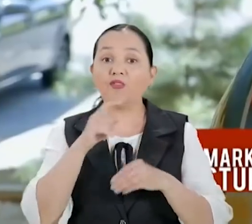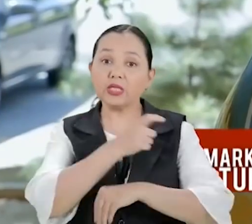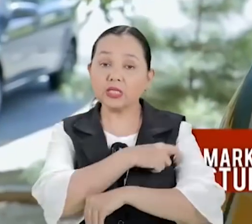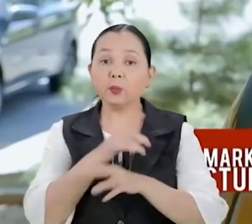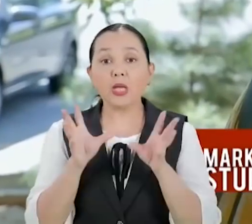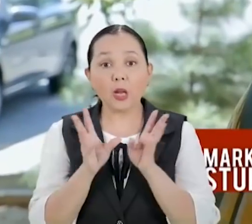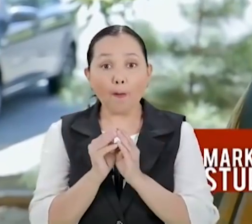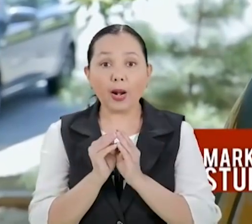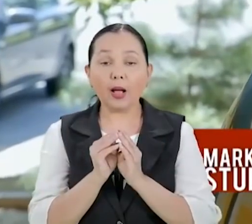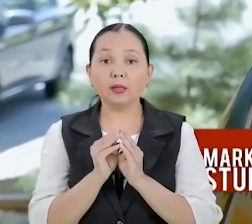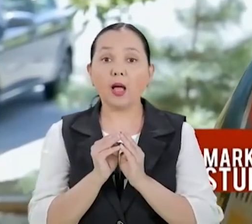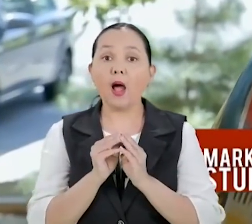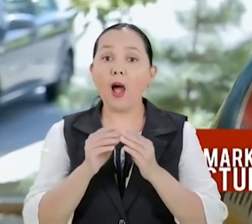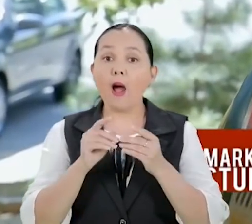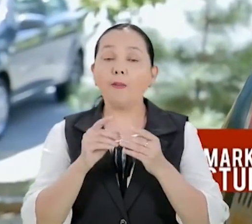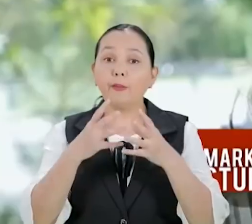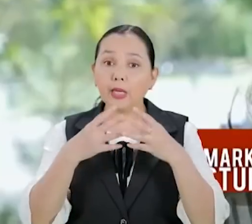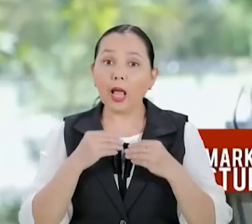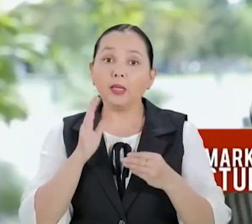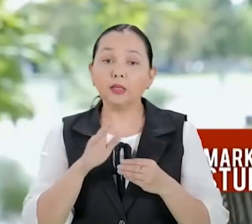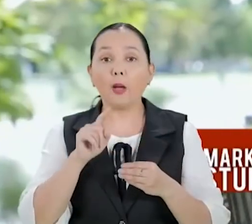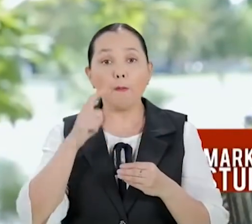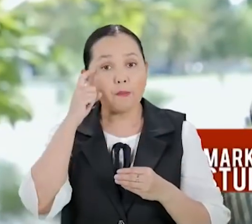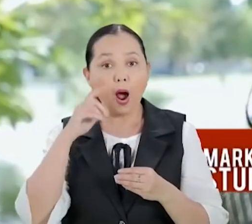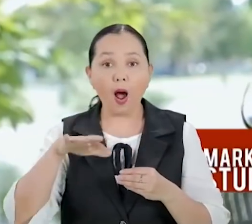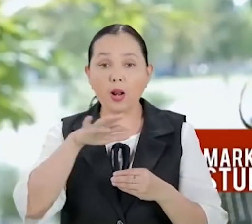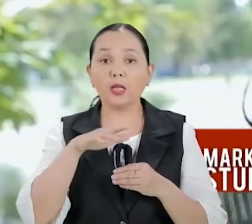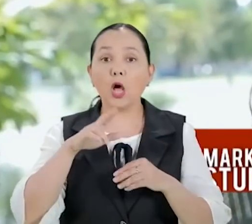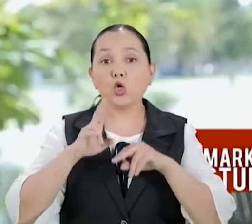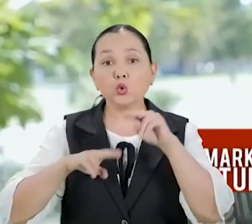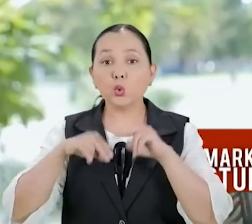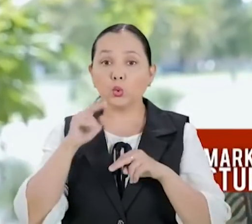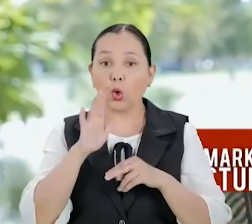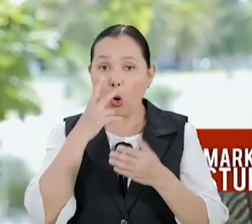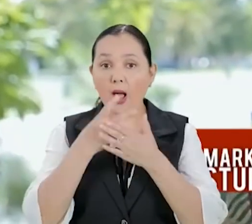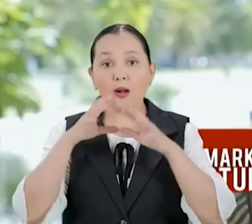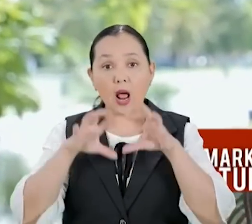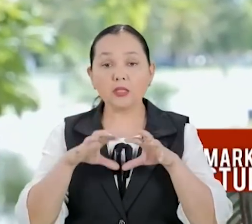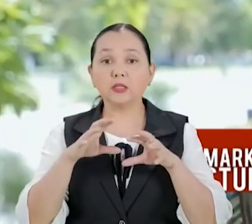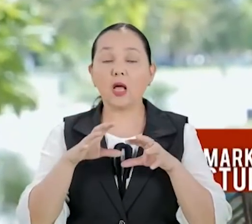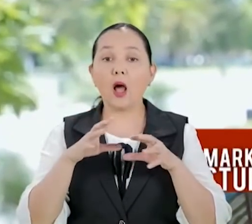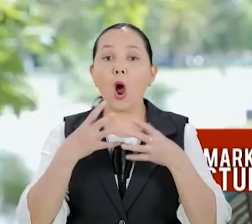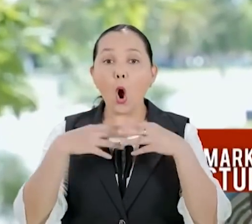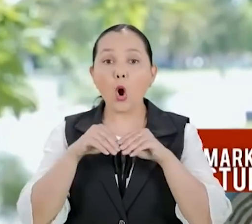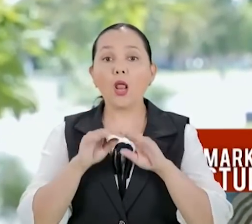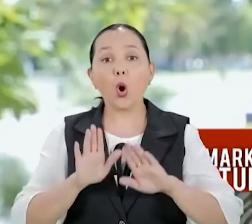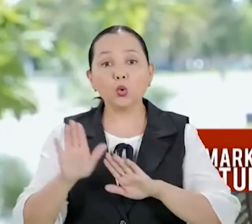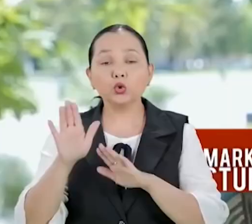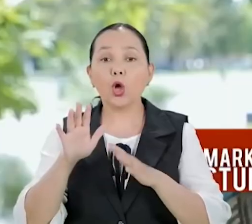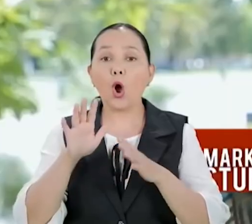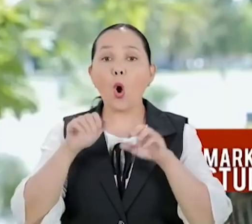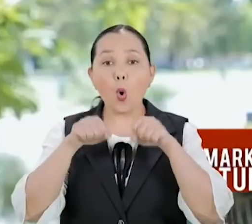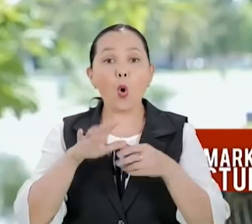profilaktik inspektorlar bilan birgalikda biz mana mahallalarda hozir strukturani olib qaraydigan bo'lsak, raisda oila masalalari bo'yicha o'rinbosar bor,